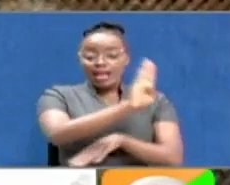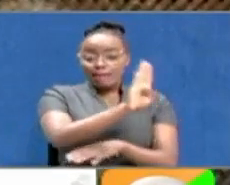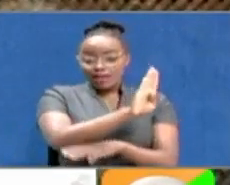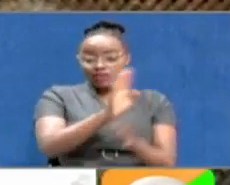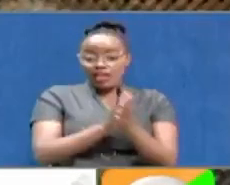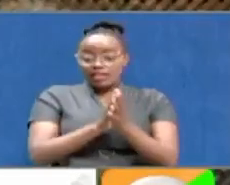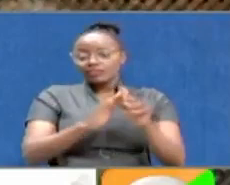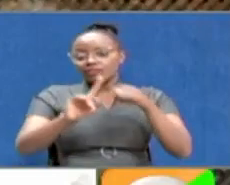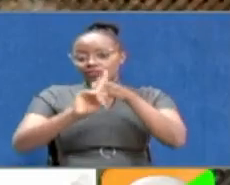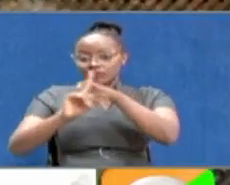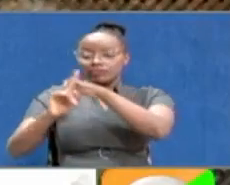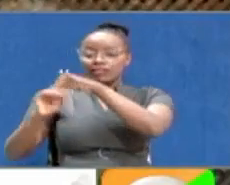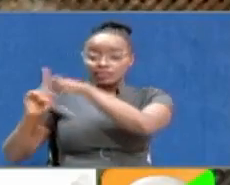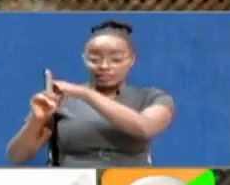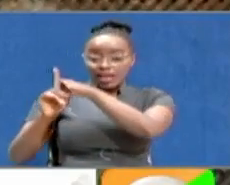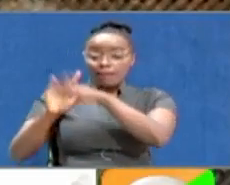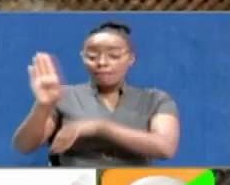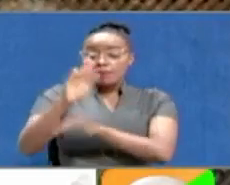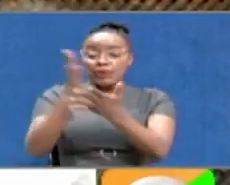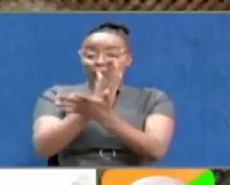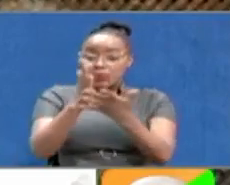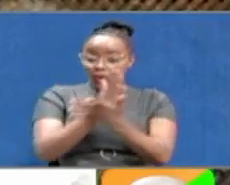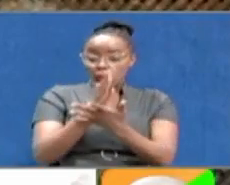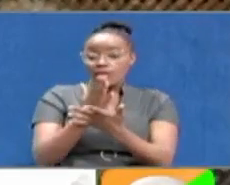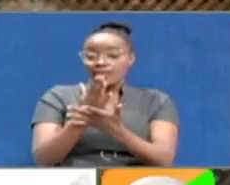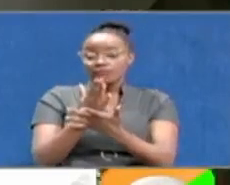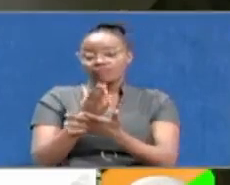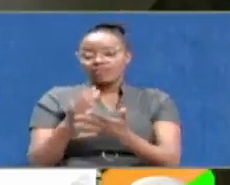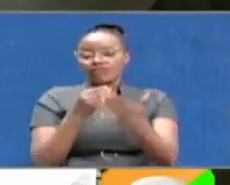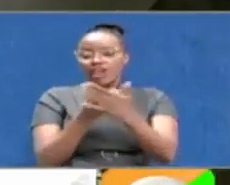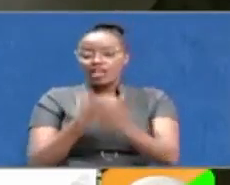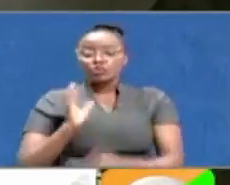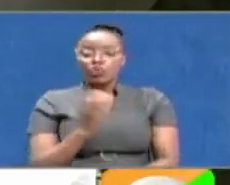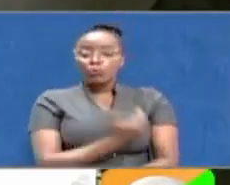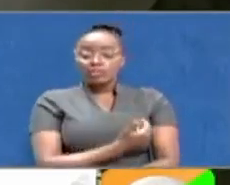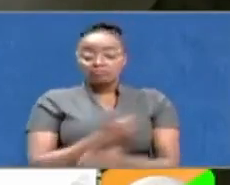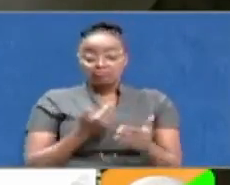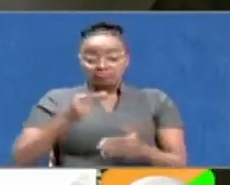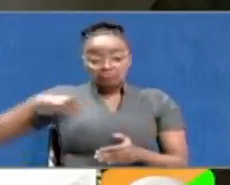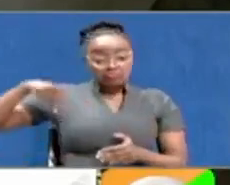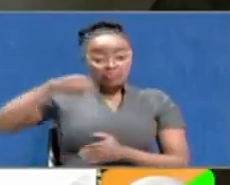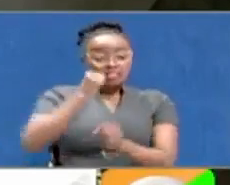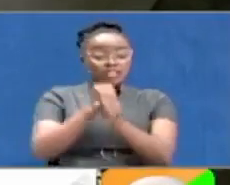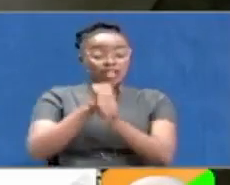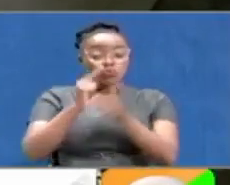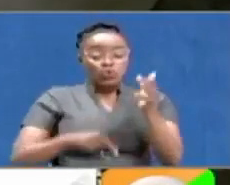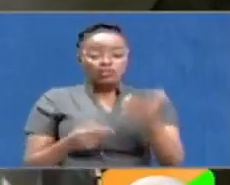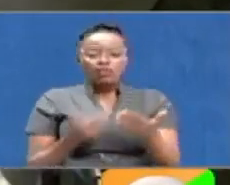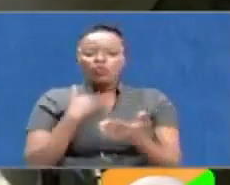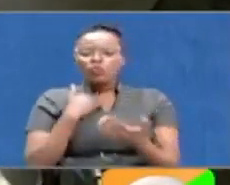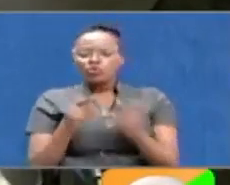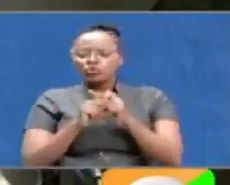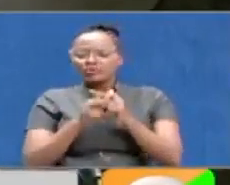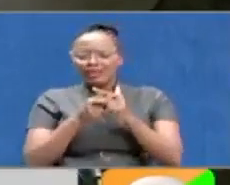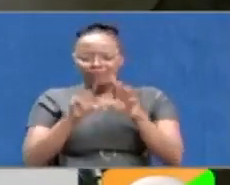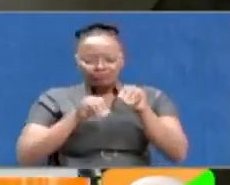na bilioni 66 zigawanywe kulingana na mfumo wa kamati ya fedha. What we've done on our side, we said we don't want to start